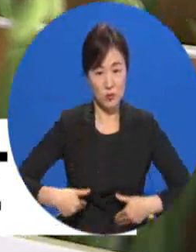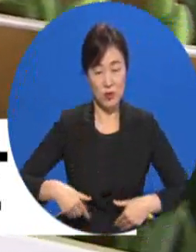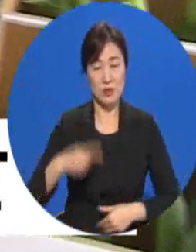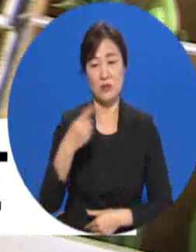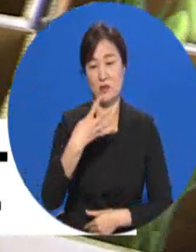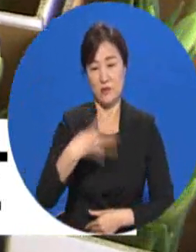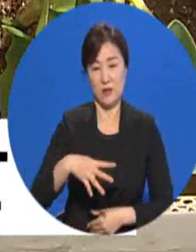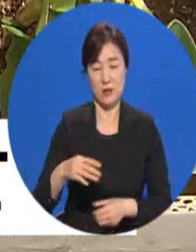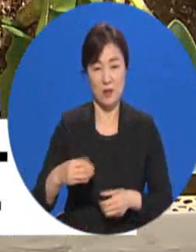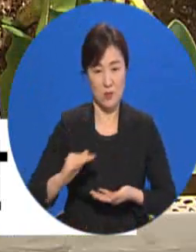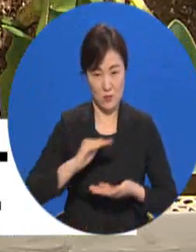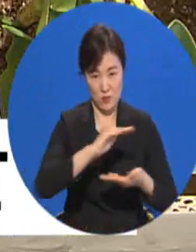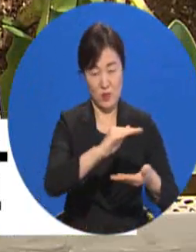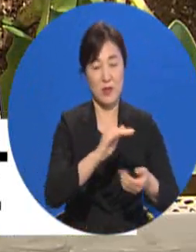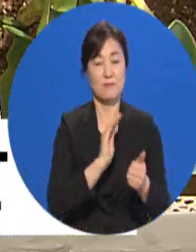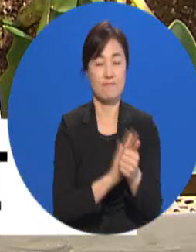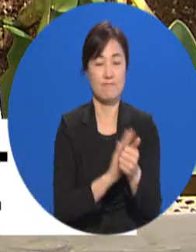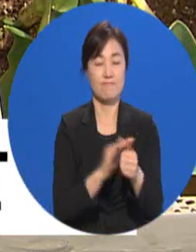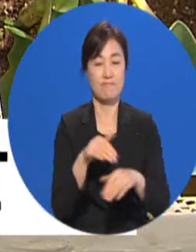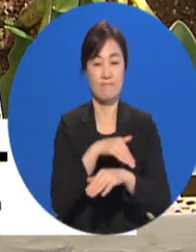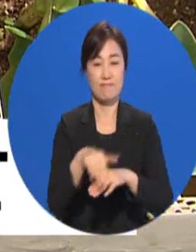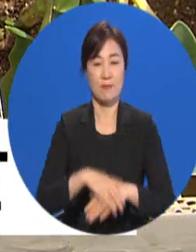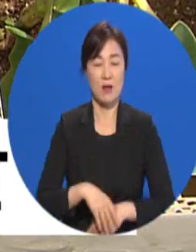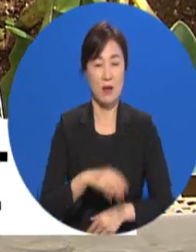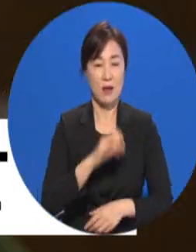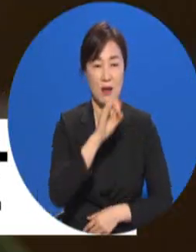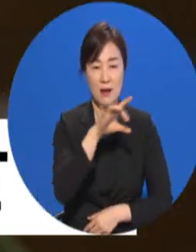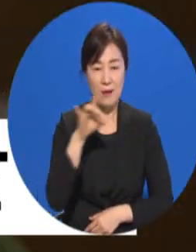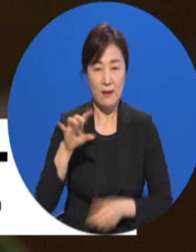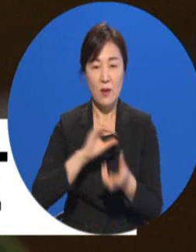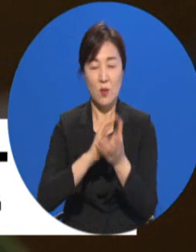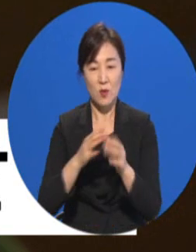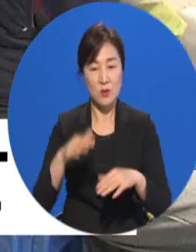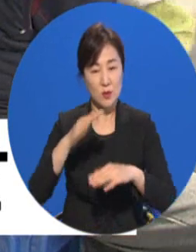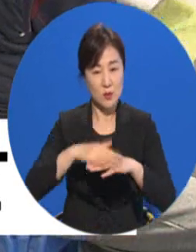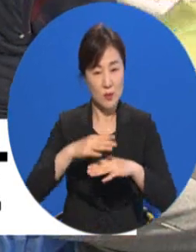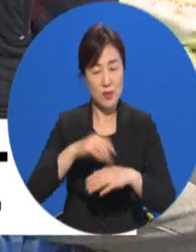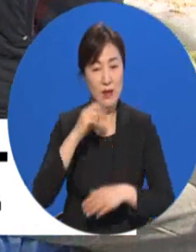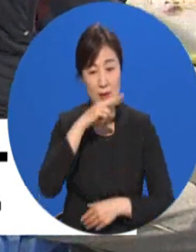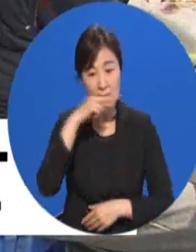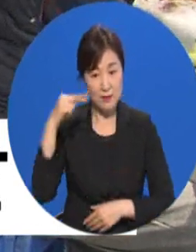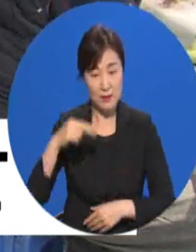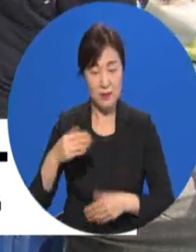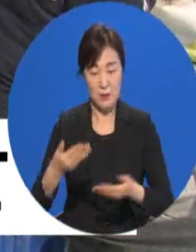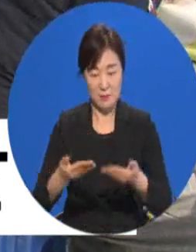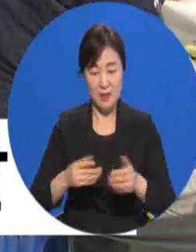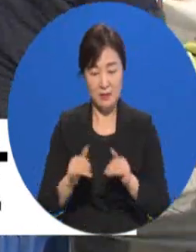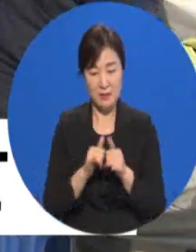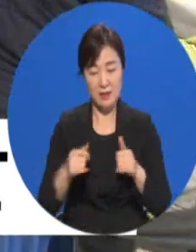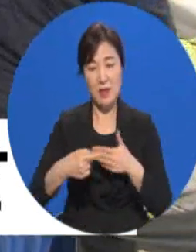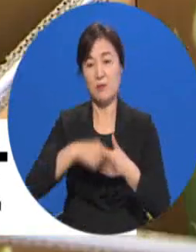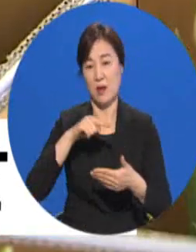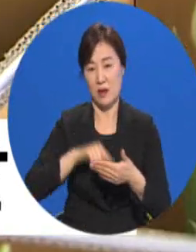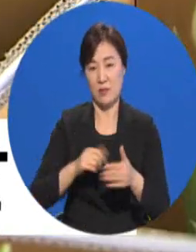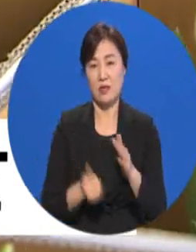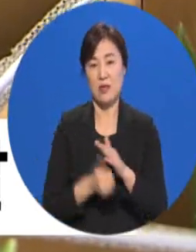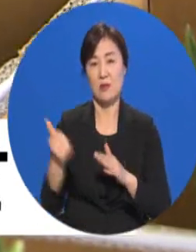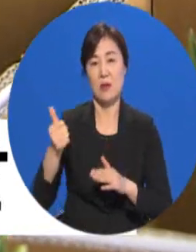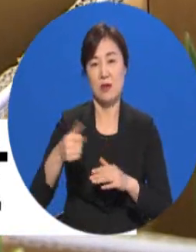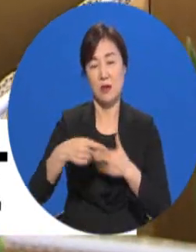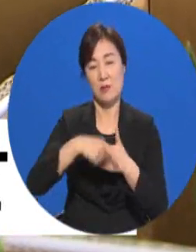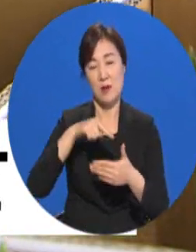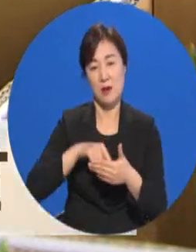했습니다. 꽃 한 송이 한 송이가 주는 사람의 손에는 향기가, 받는 사람의 마음에는 희망의 향기로